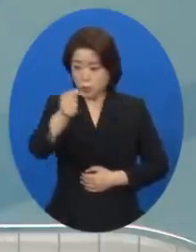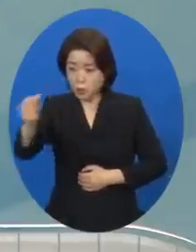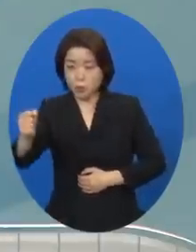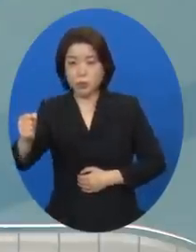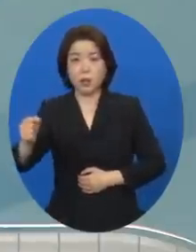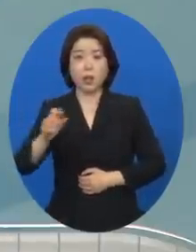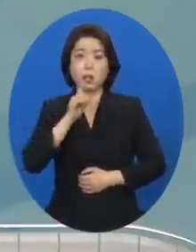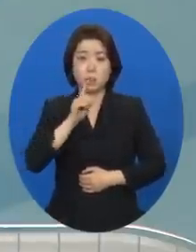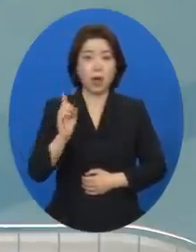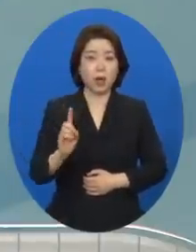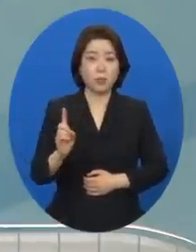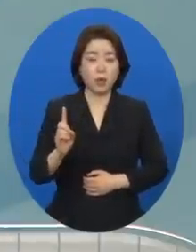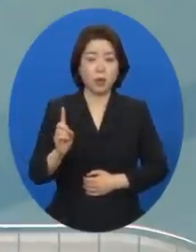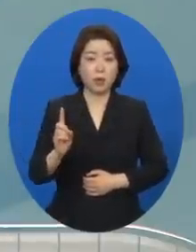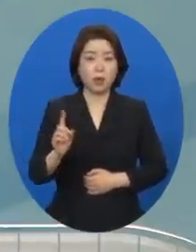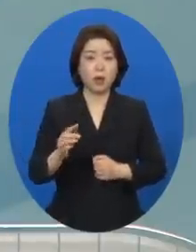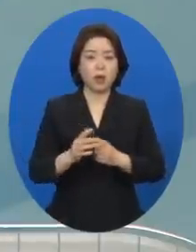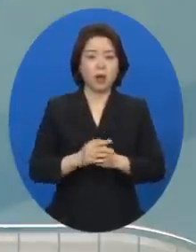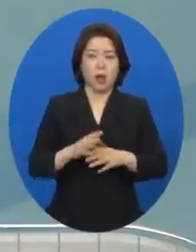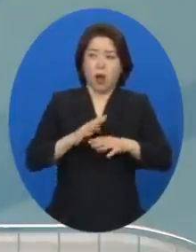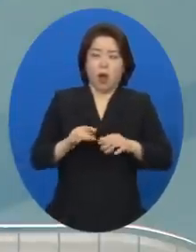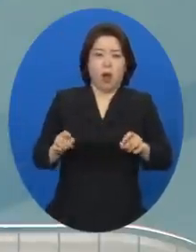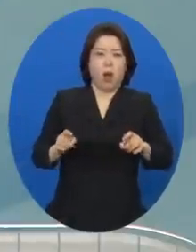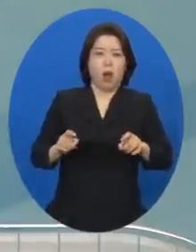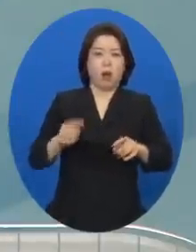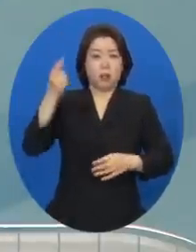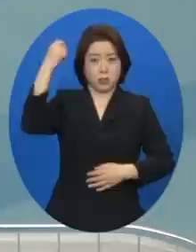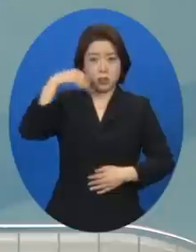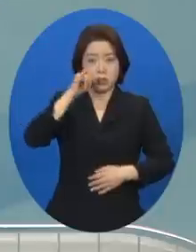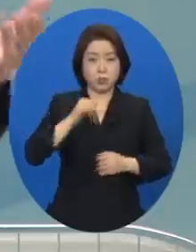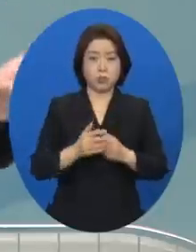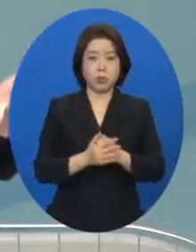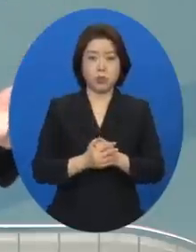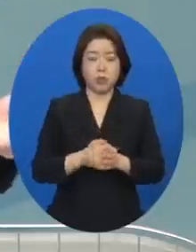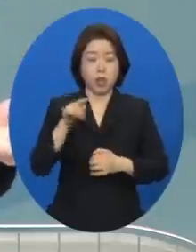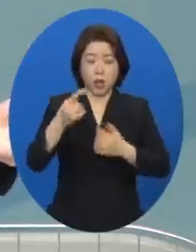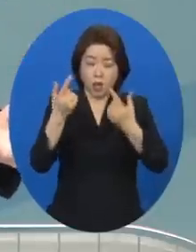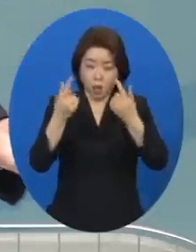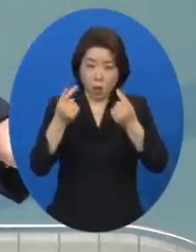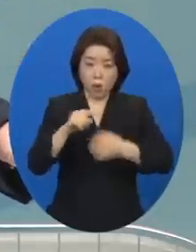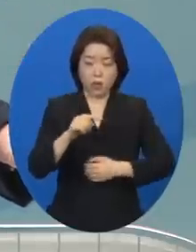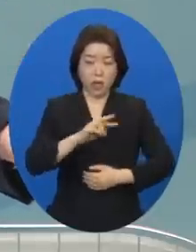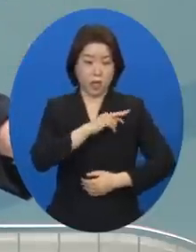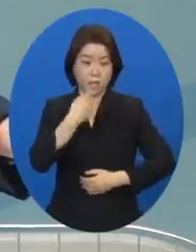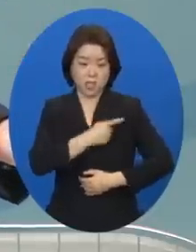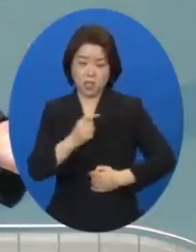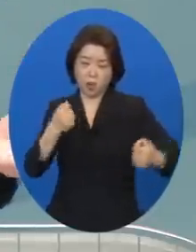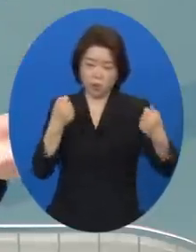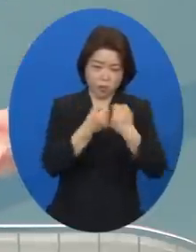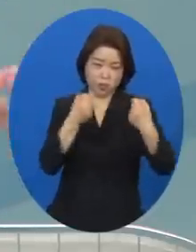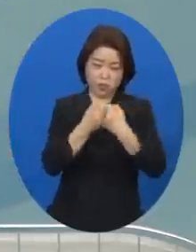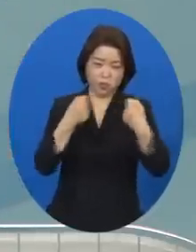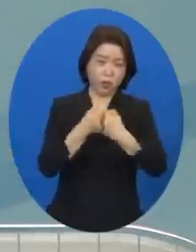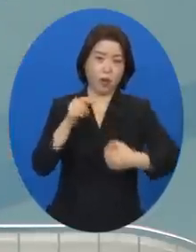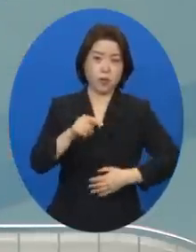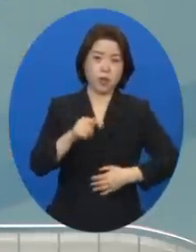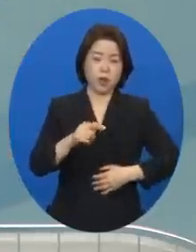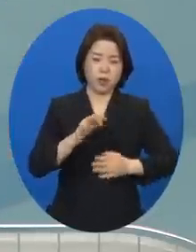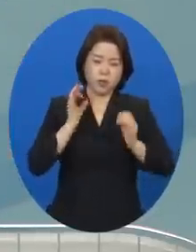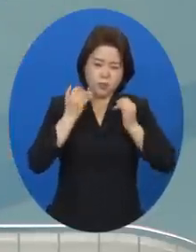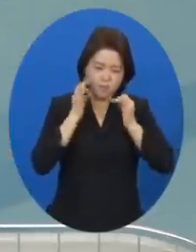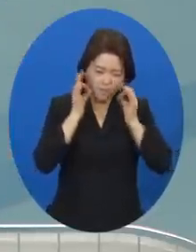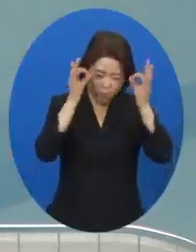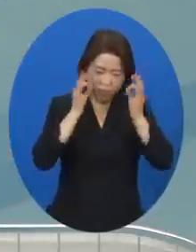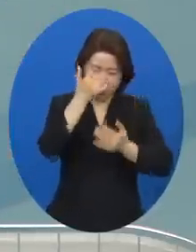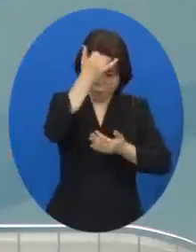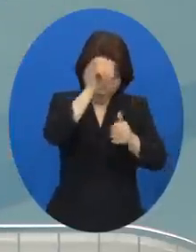말이 얼마나 섬뜻한 느낌이 입니까 어 그렇게 이단과 싸우느라 고 정말 충성하고